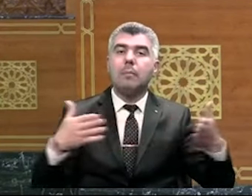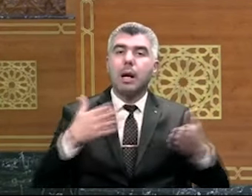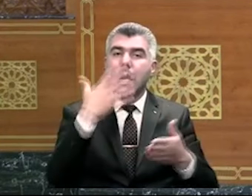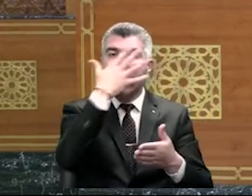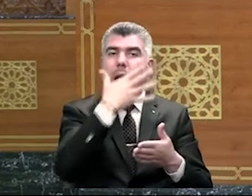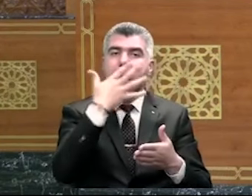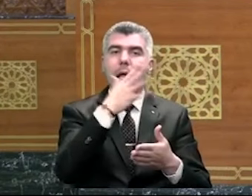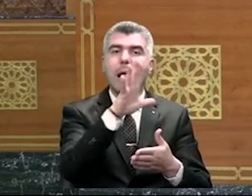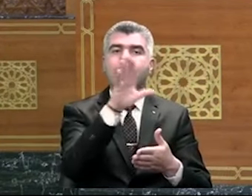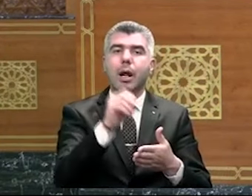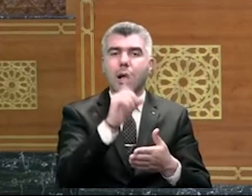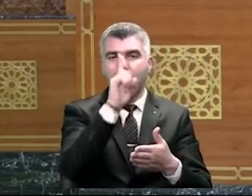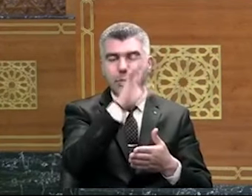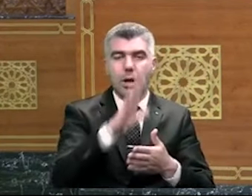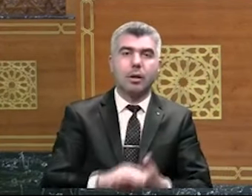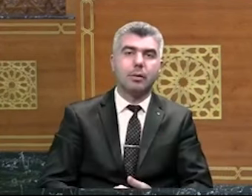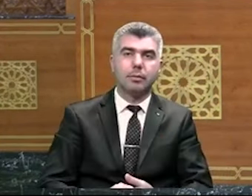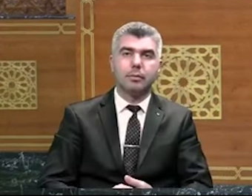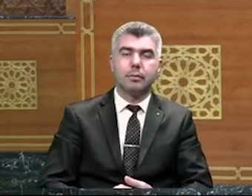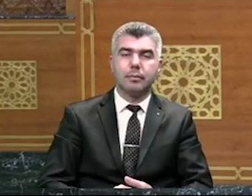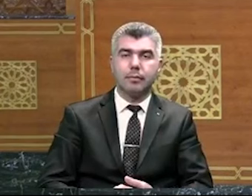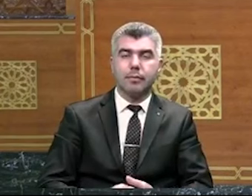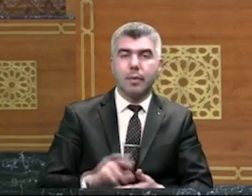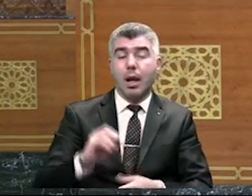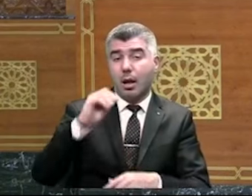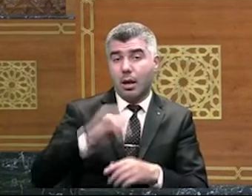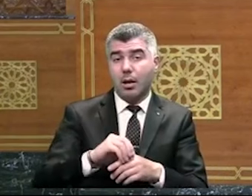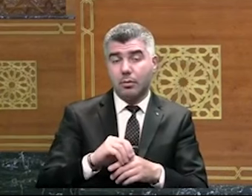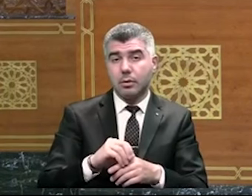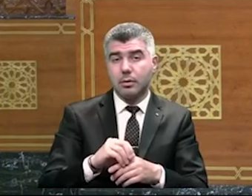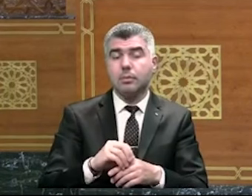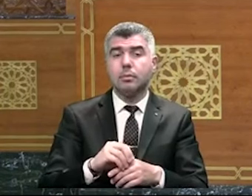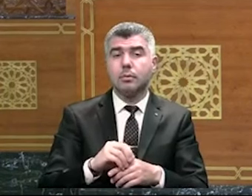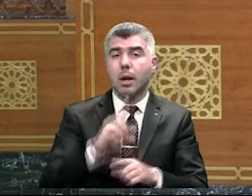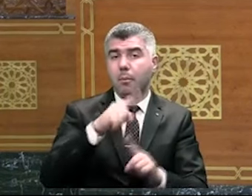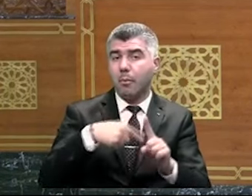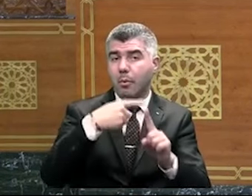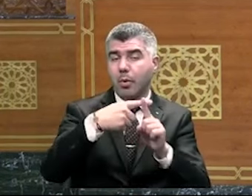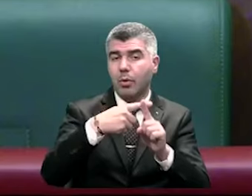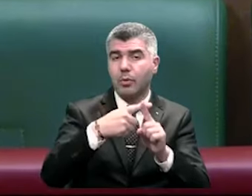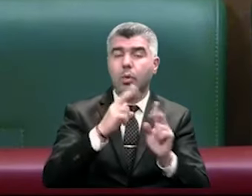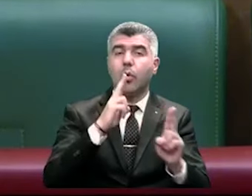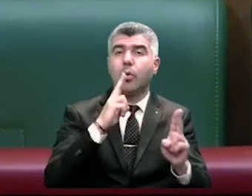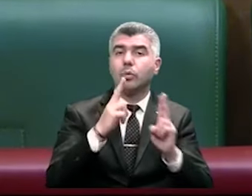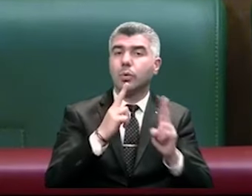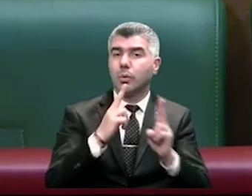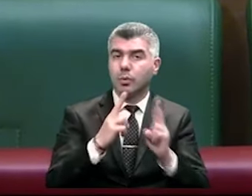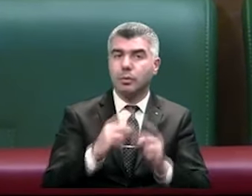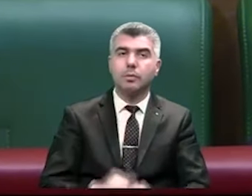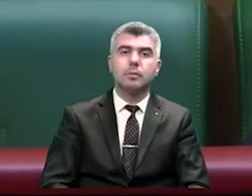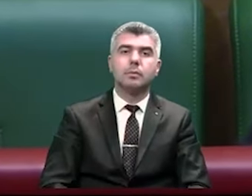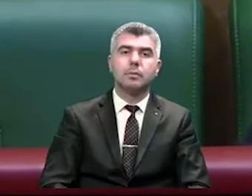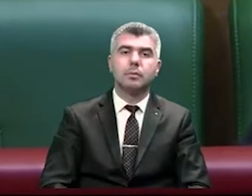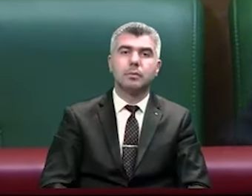افريقيا ان شاء الله من جهه اخرى هنالك كذلك طريق السيار الذي نحن